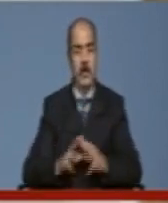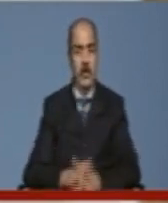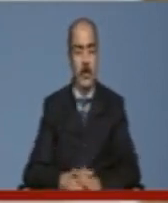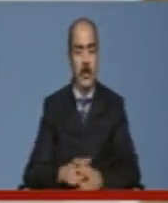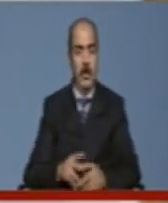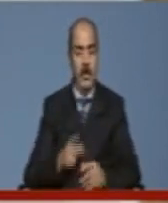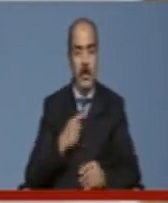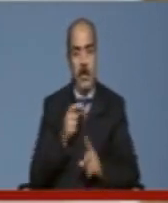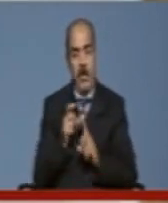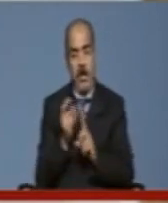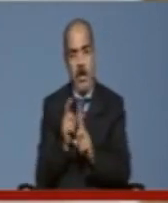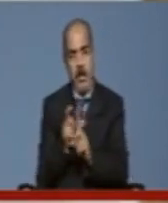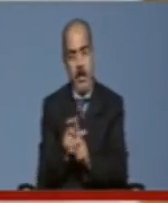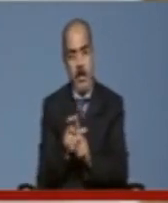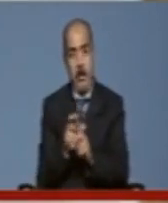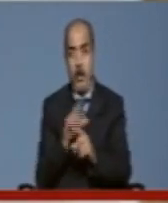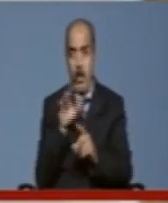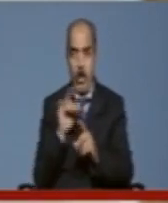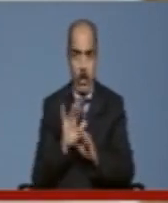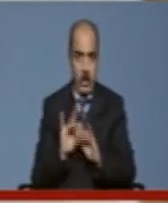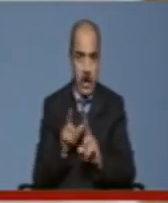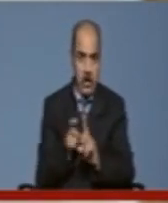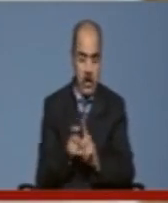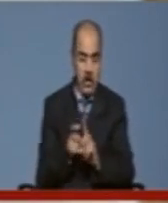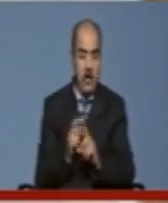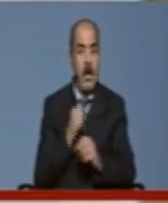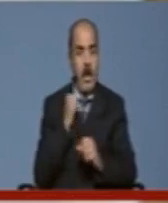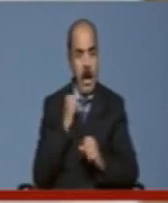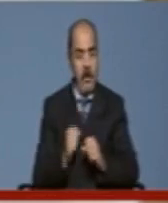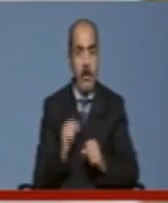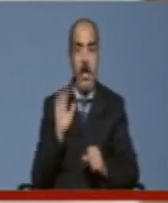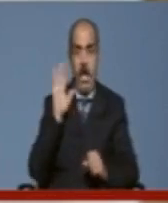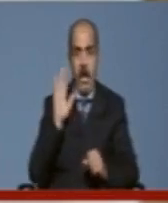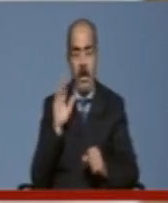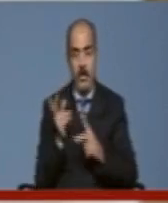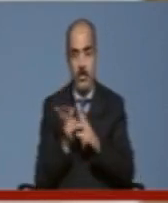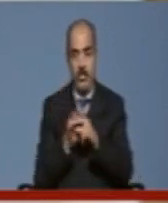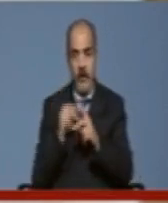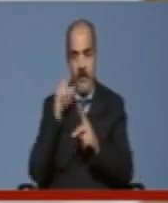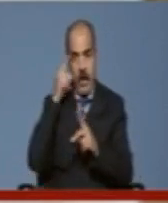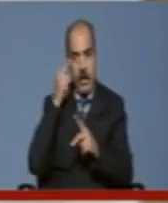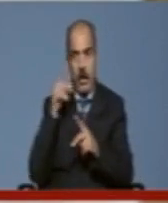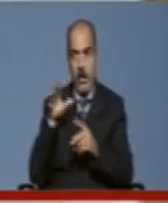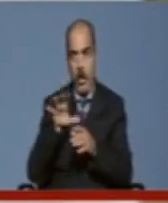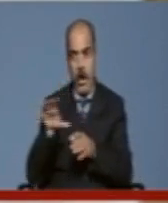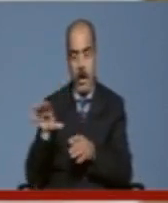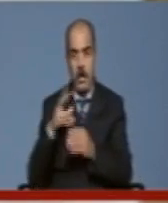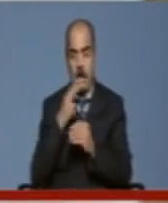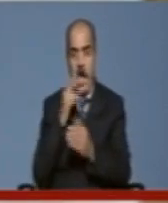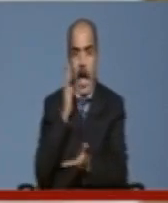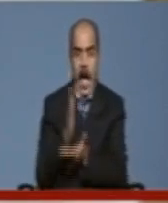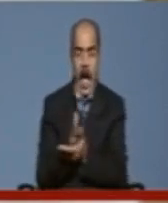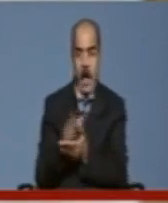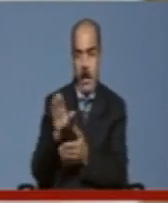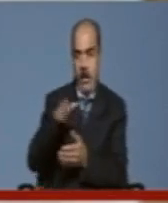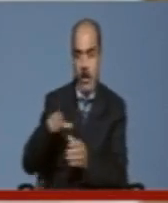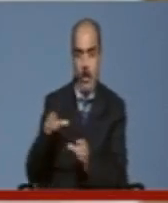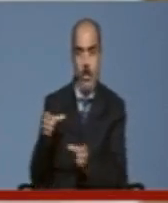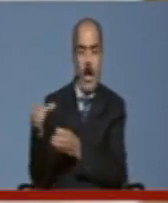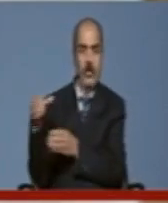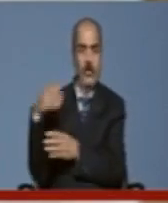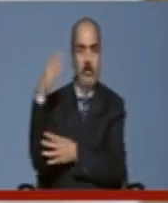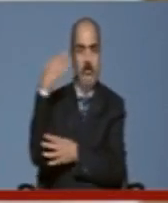أمن إسرائيل، وأن يتم الاعتراف للشعب الفلسطيني بحقه بدولة تعيش